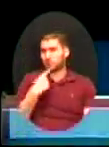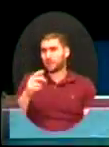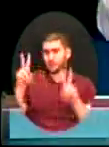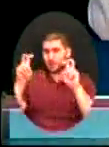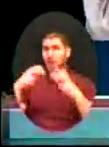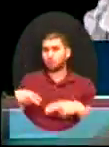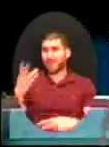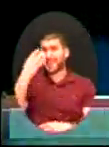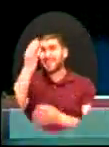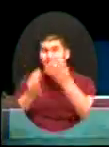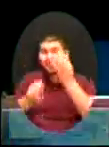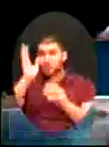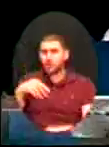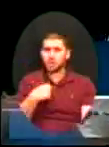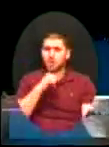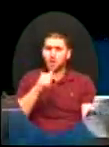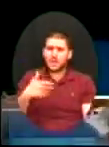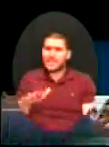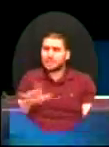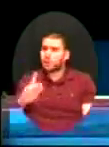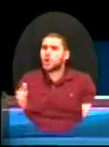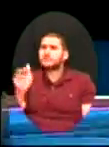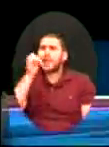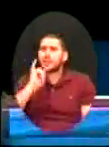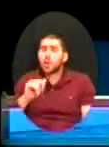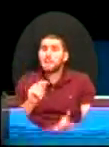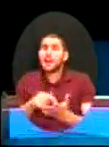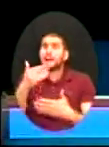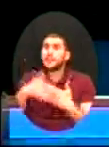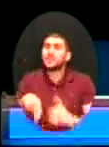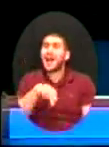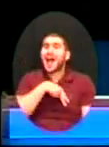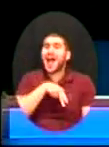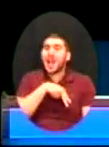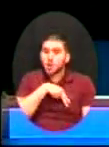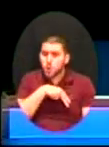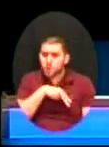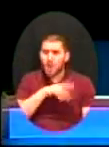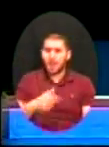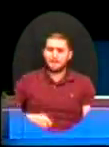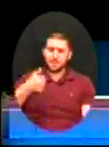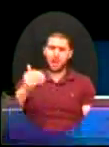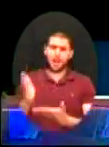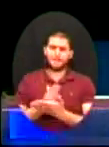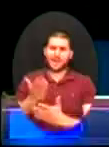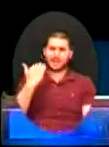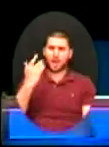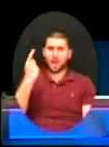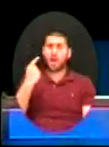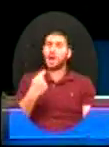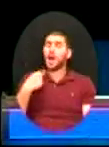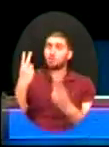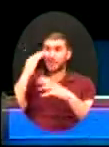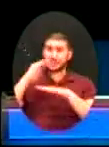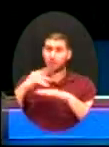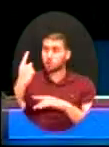באופן שהיה טפטוף, לא הוצאתי ילדים לטיול, כי בסופו של דבר האחריות היא על מנהל המכינה. אגב, חשוב לציין, גם לכל